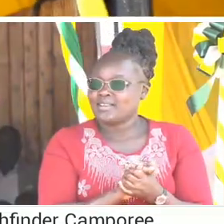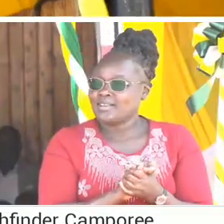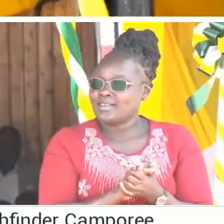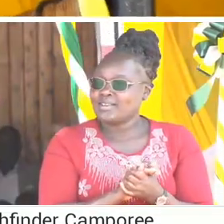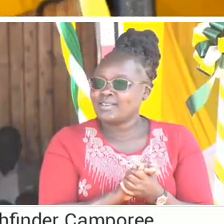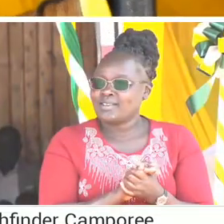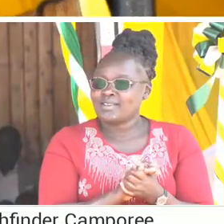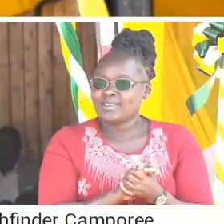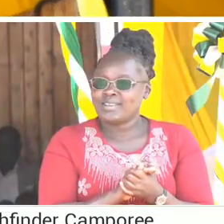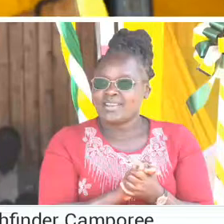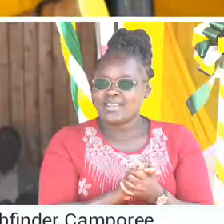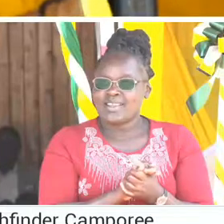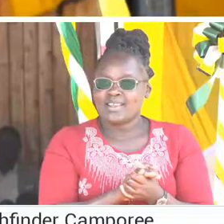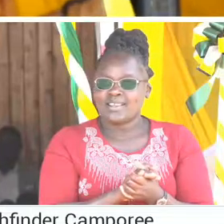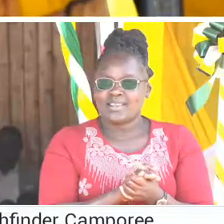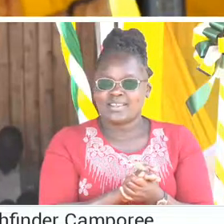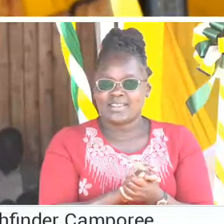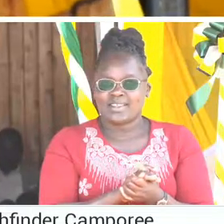Pathfinders,